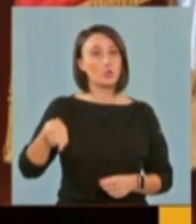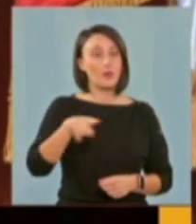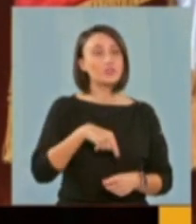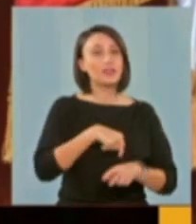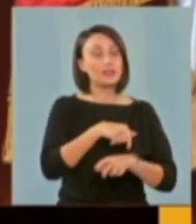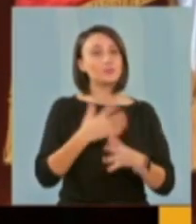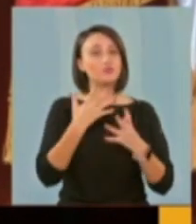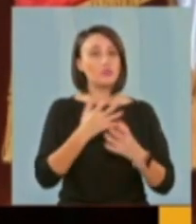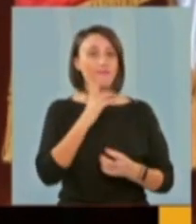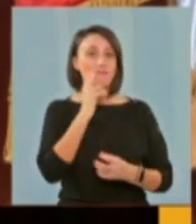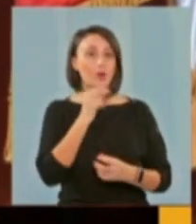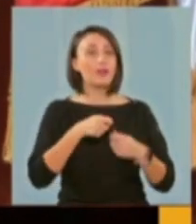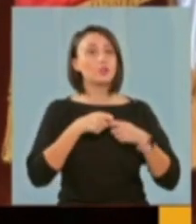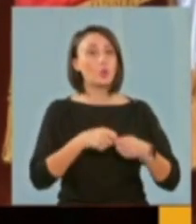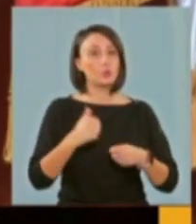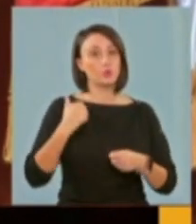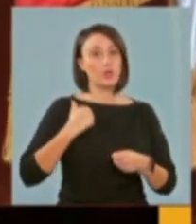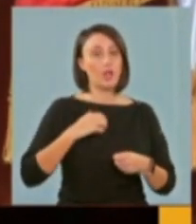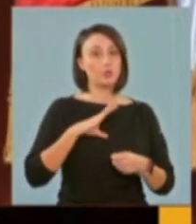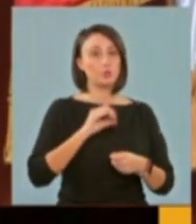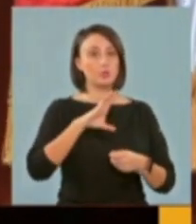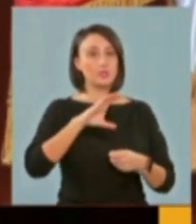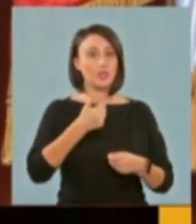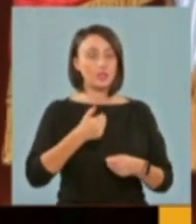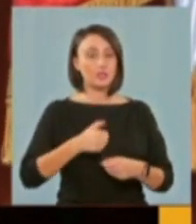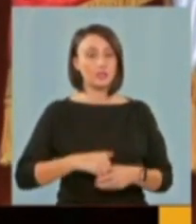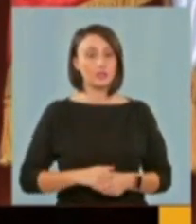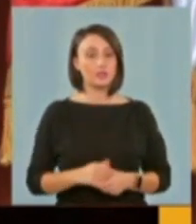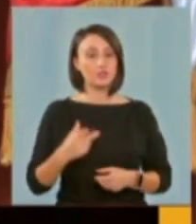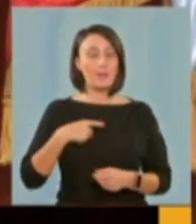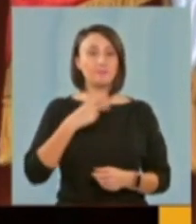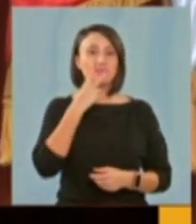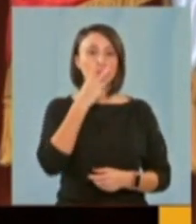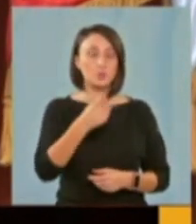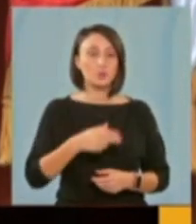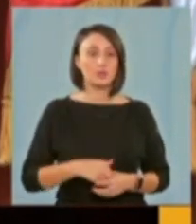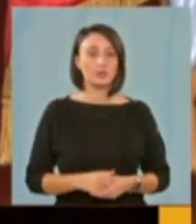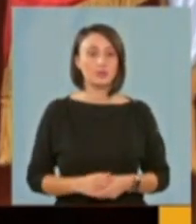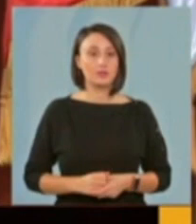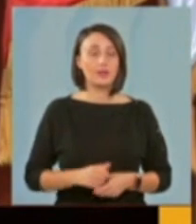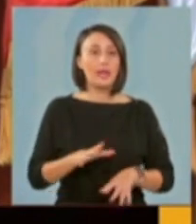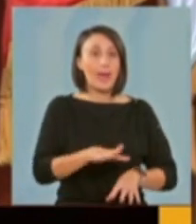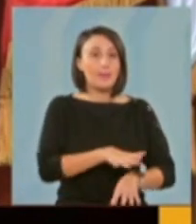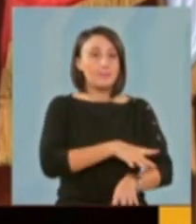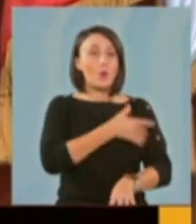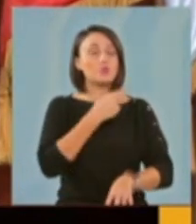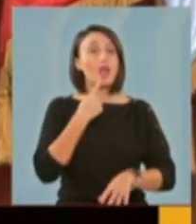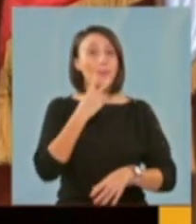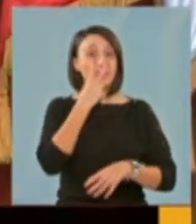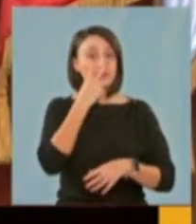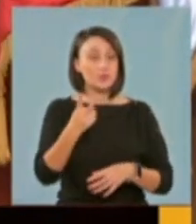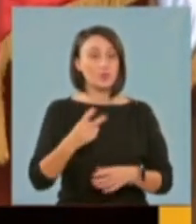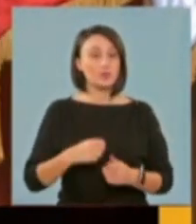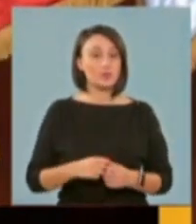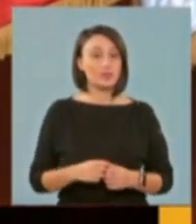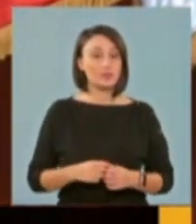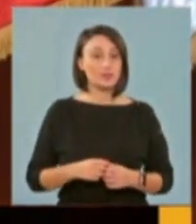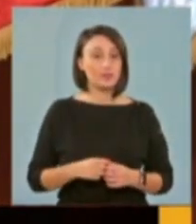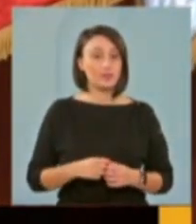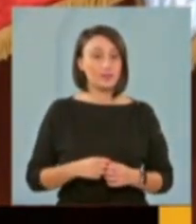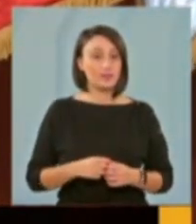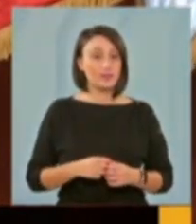ce vorbea domnul general Ciucă și am văzut emoție, am văzut clip, am